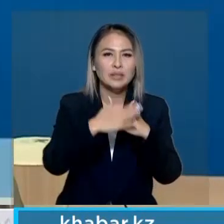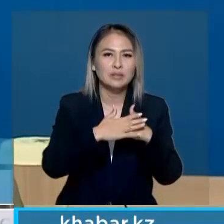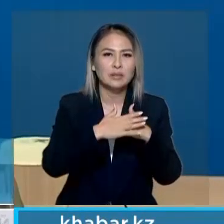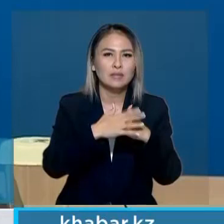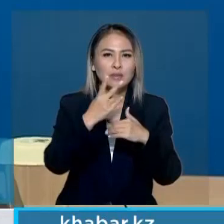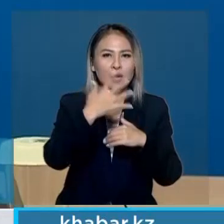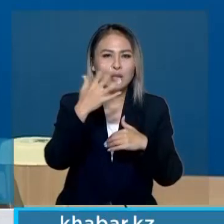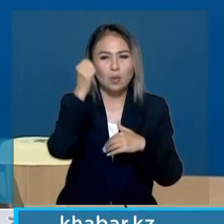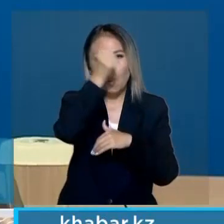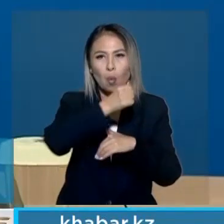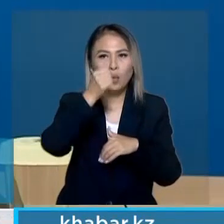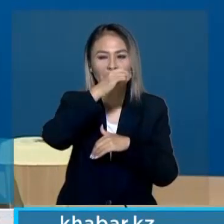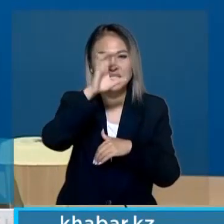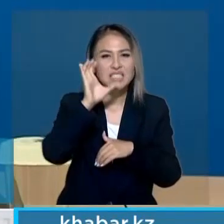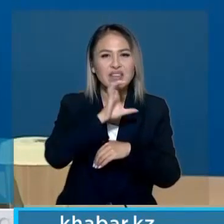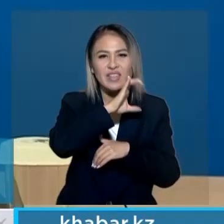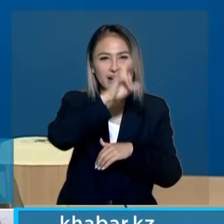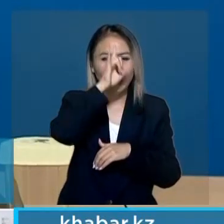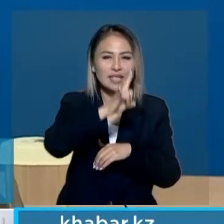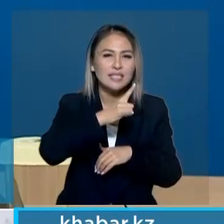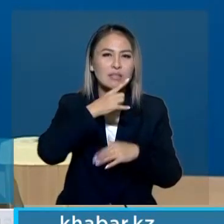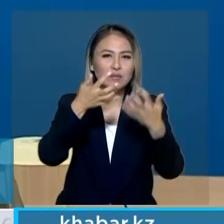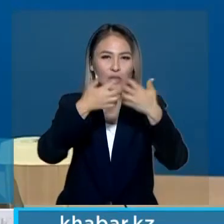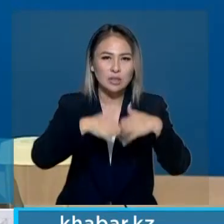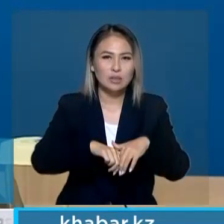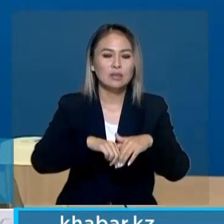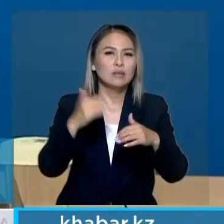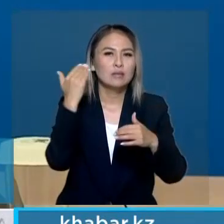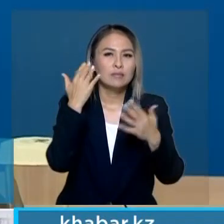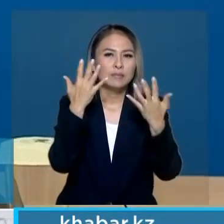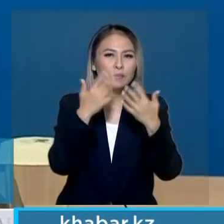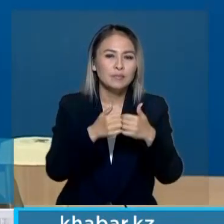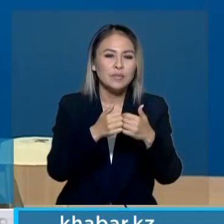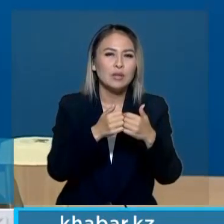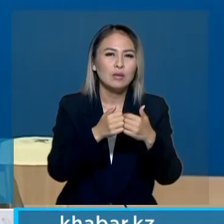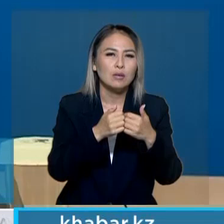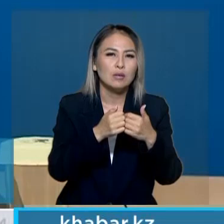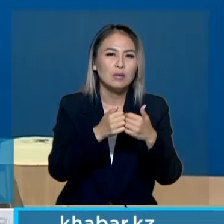2024-2025 годов по Северо-Казахстанской области, составит кроес 312 тысяч голов,